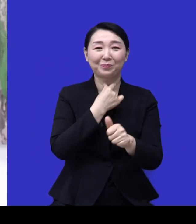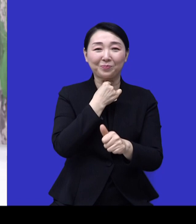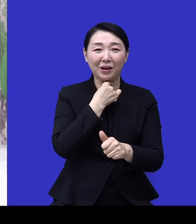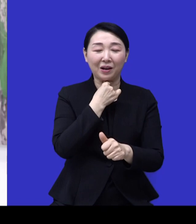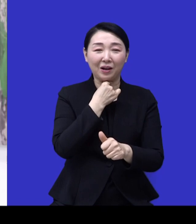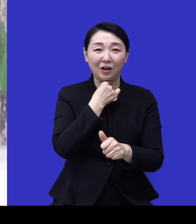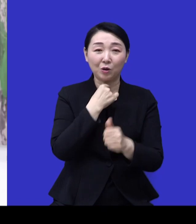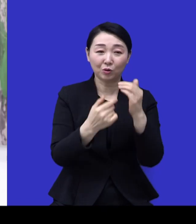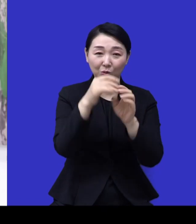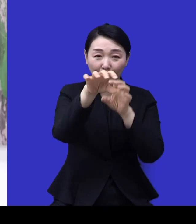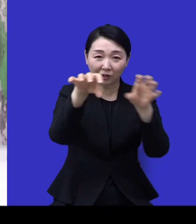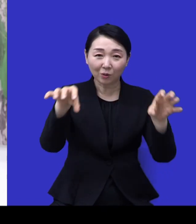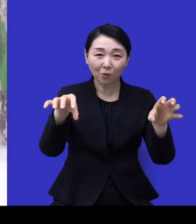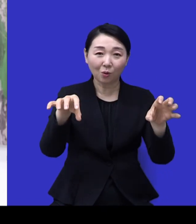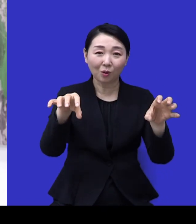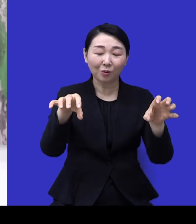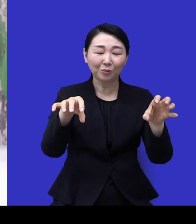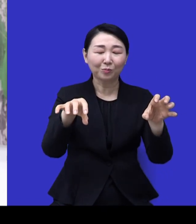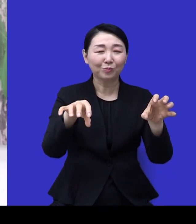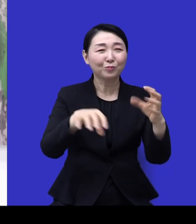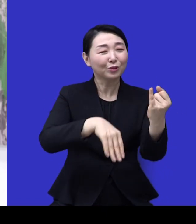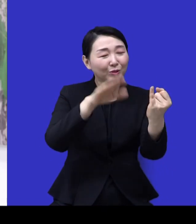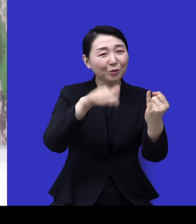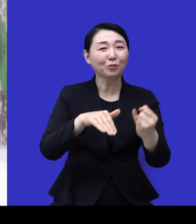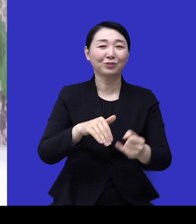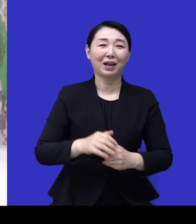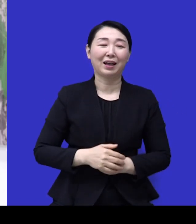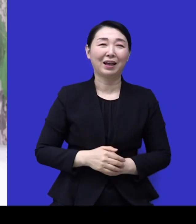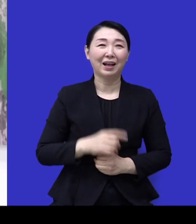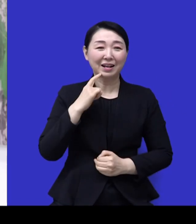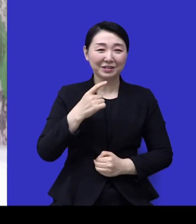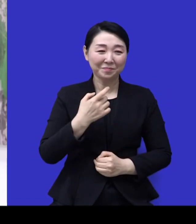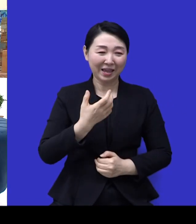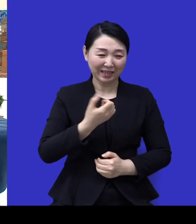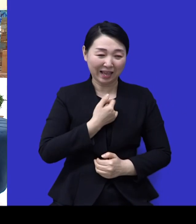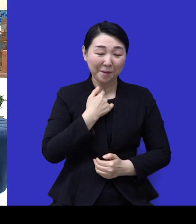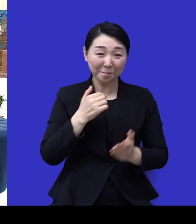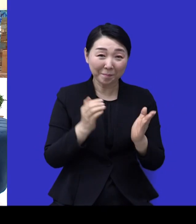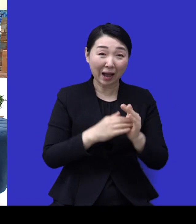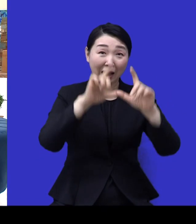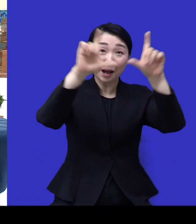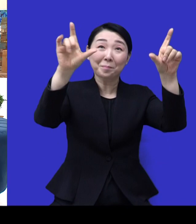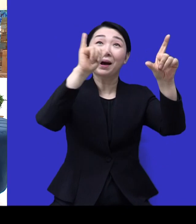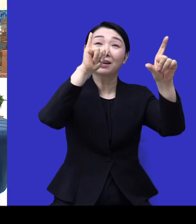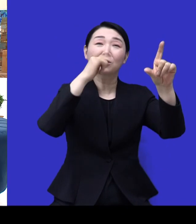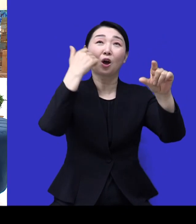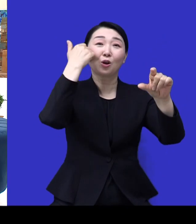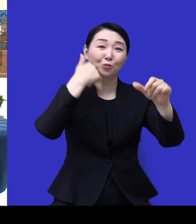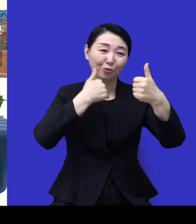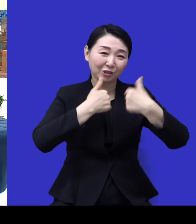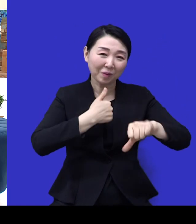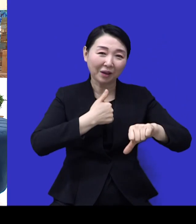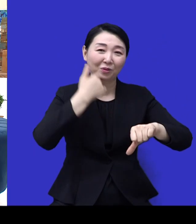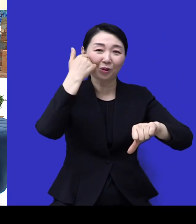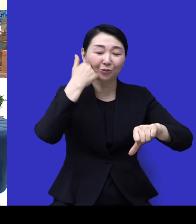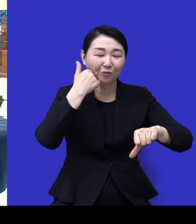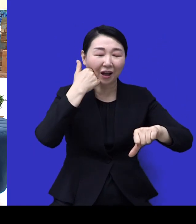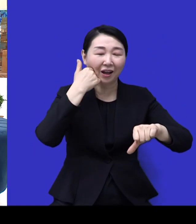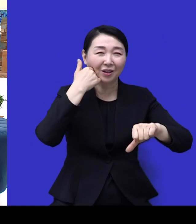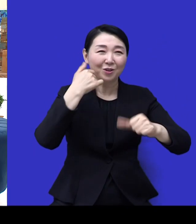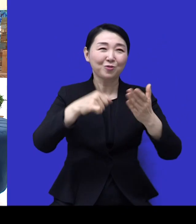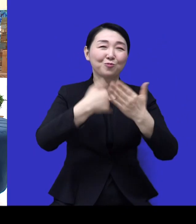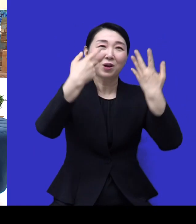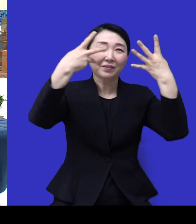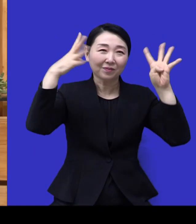우리 동네에서 누구 정수가 금메달 땄어요. 그러면 막 플래카드 붙이고 우리 동네 누구 집 아들 영훈이가 뭐 무슨 명문대 갔어요.